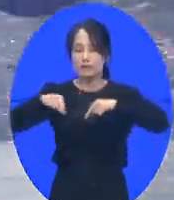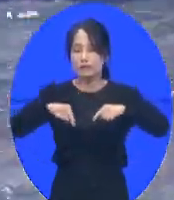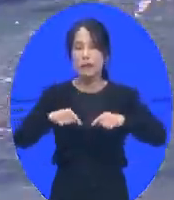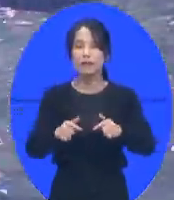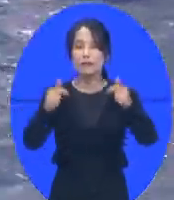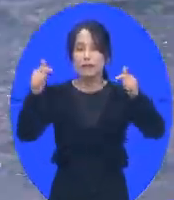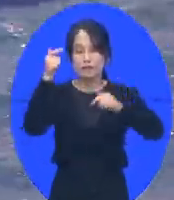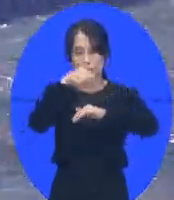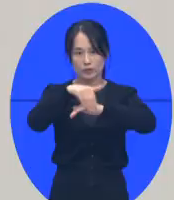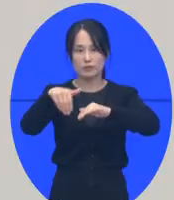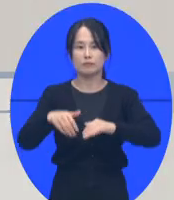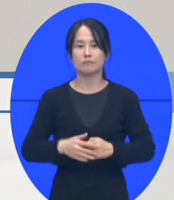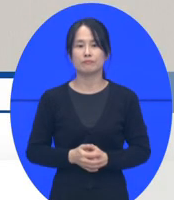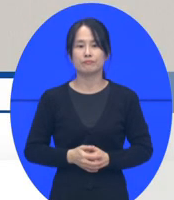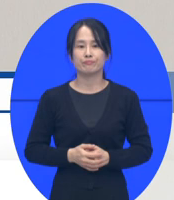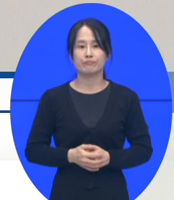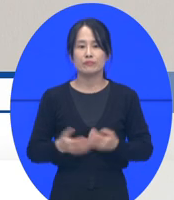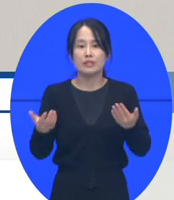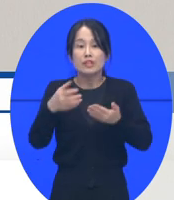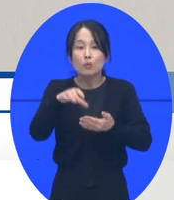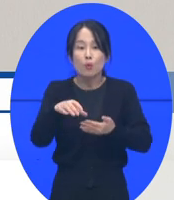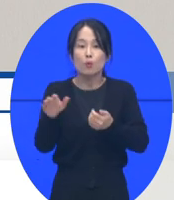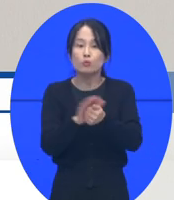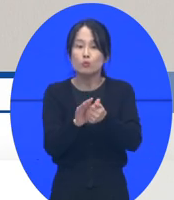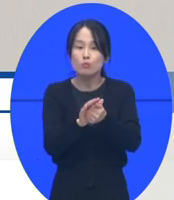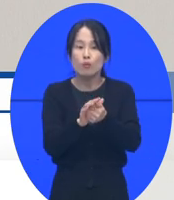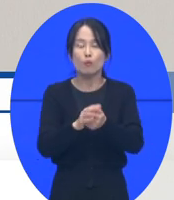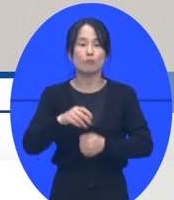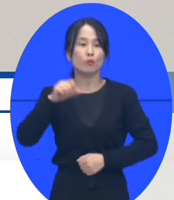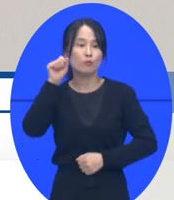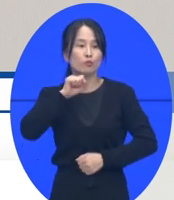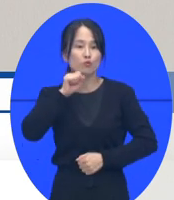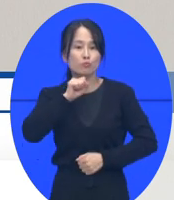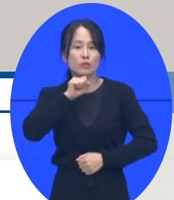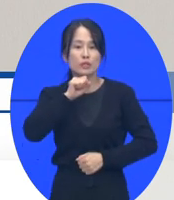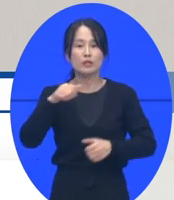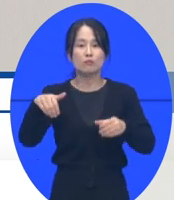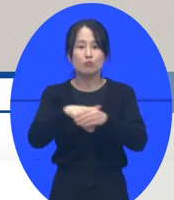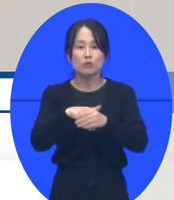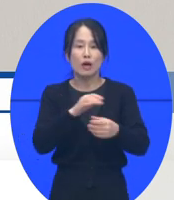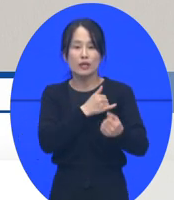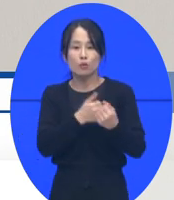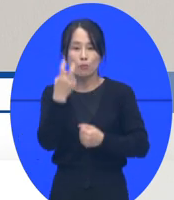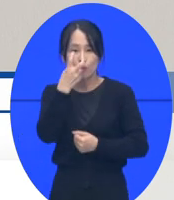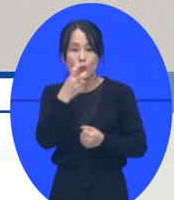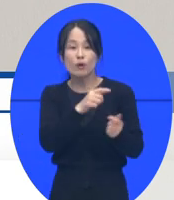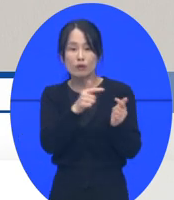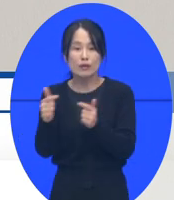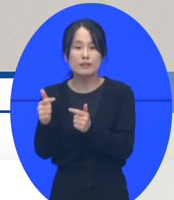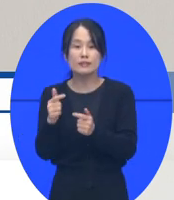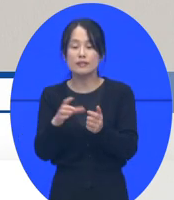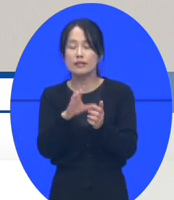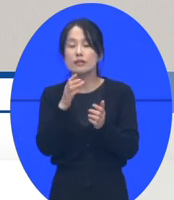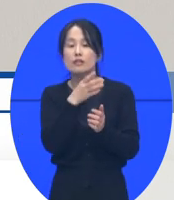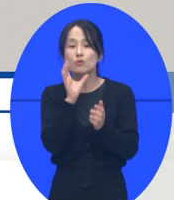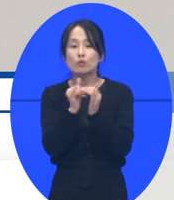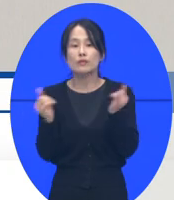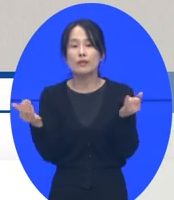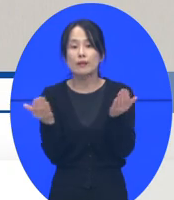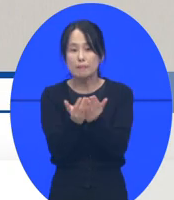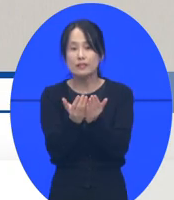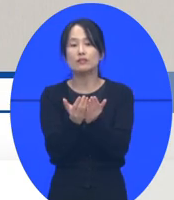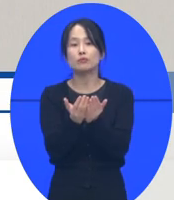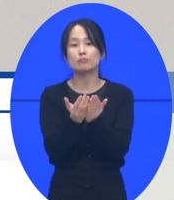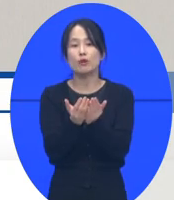만들어갈 계획입니다. 일자리, 돌봄, 여가문화, 인권보호 등 어르신 특성에 기반한 맞춤형